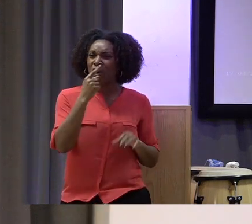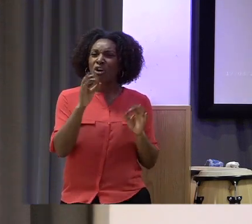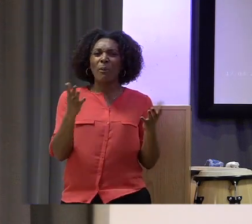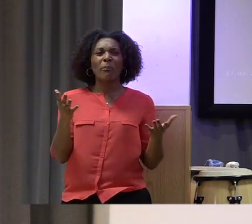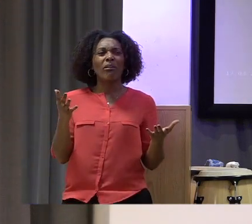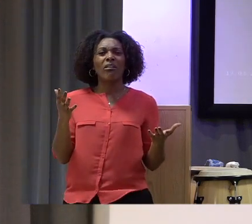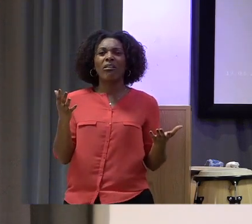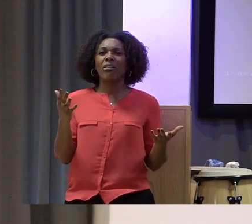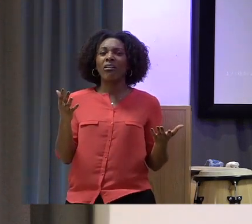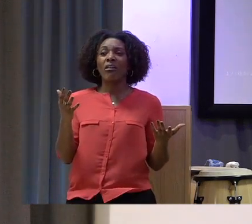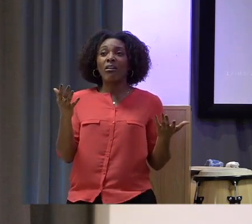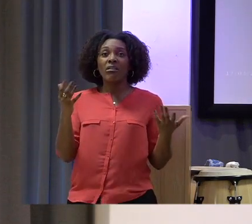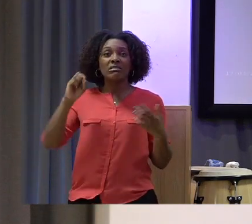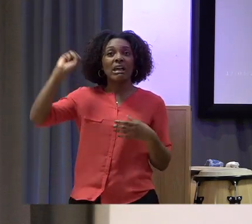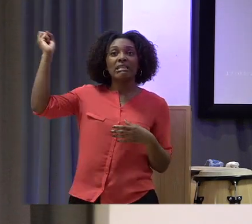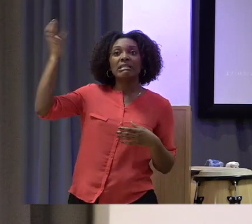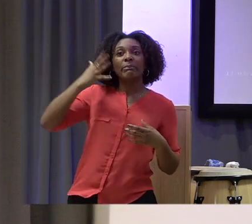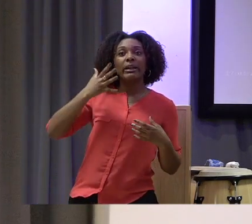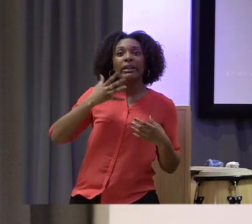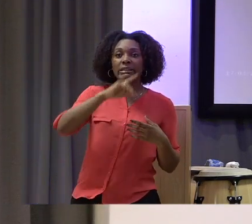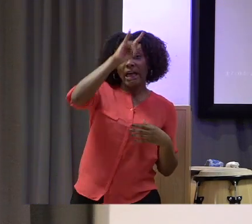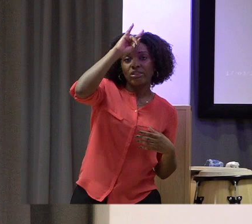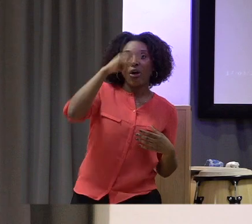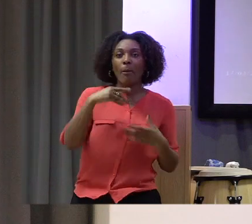dans un projet où il se partage les rôles avec le diable.